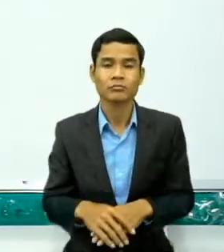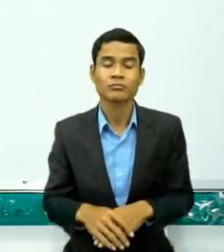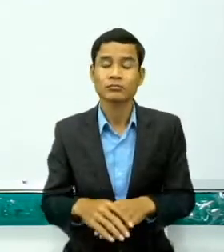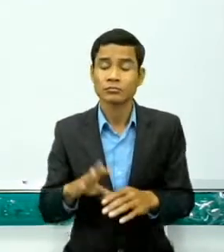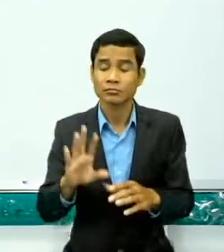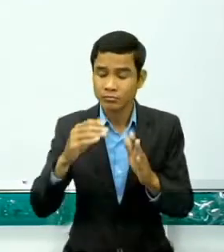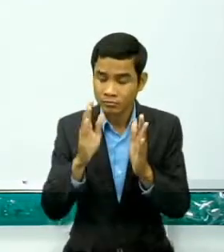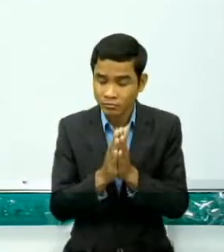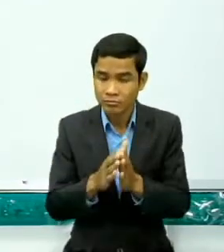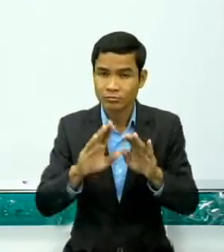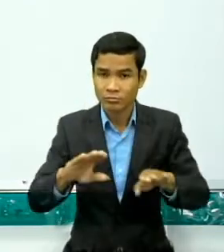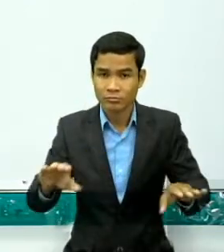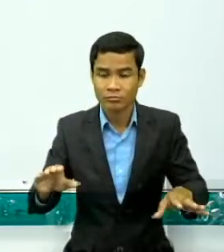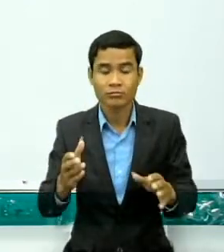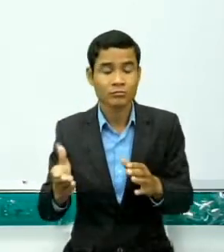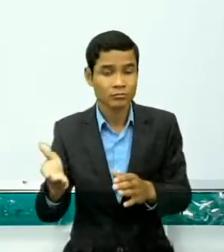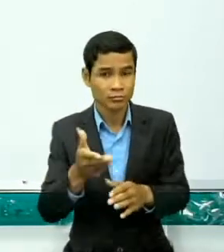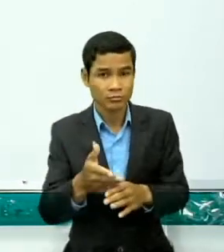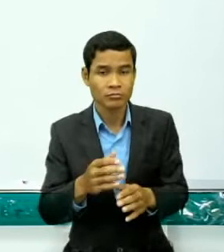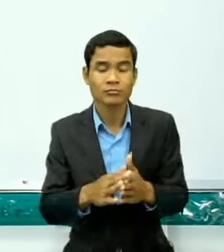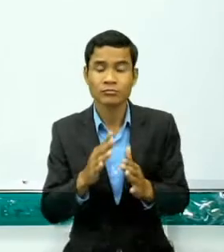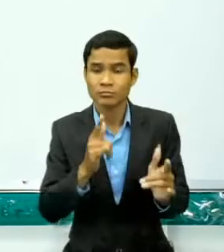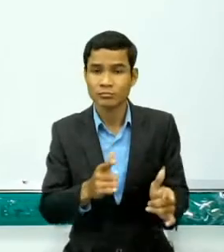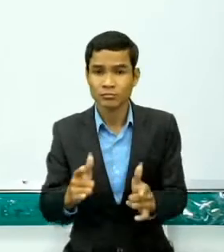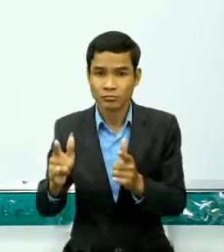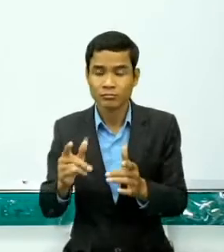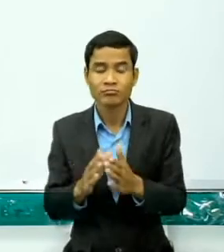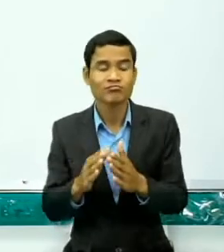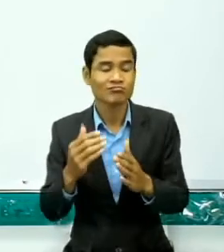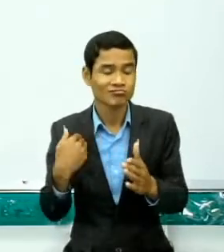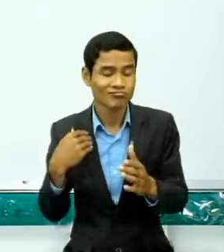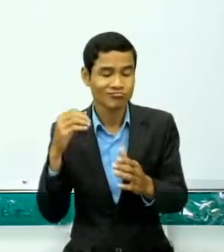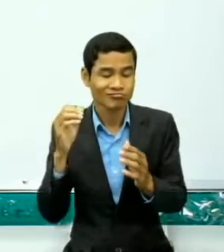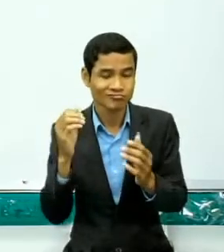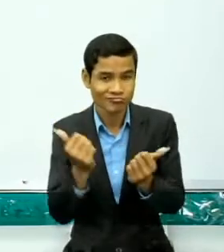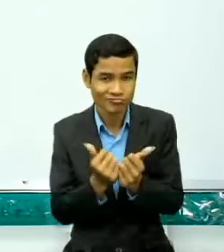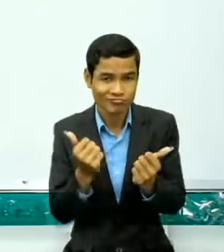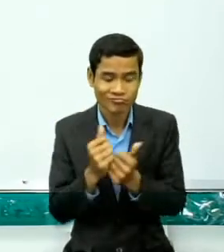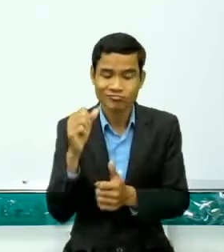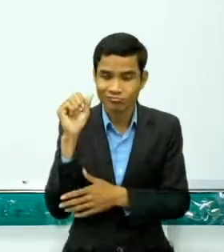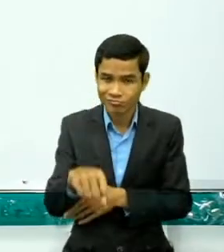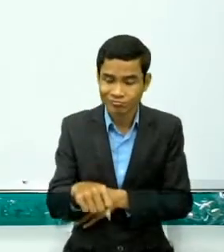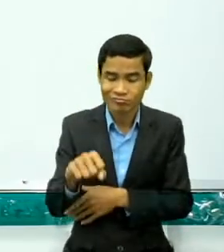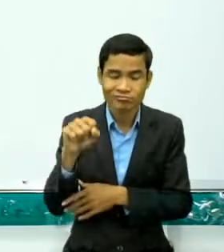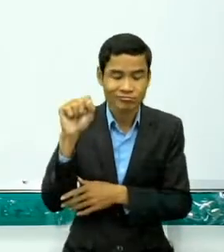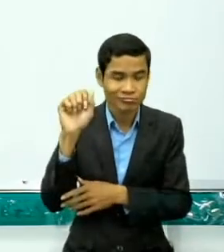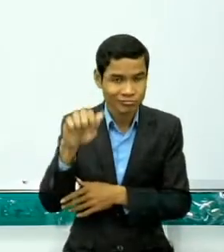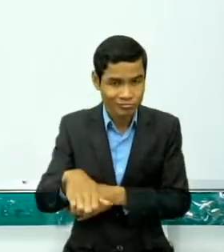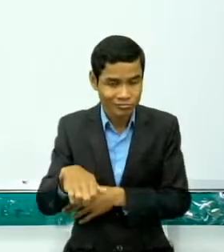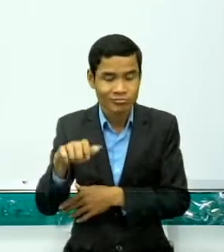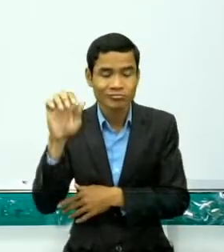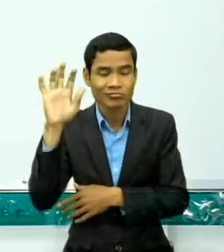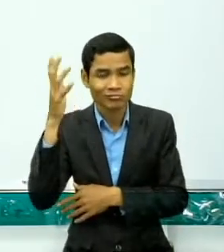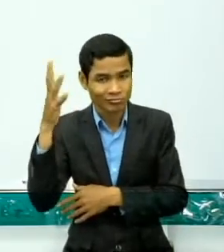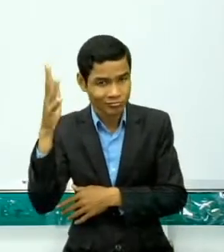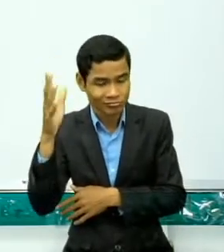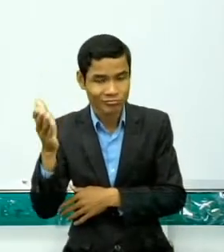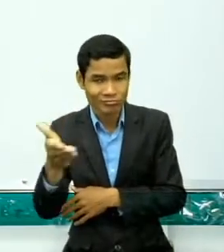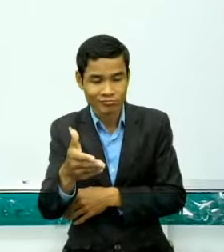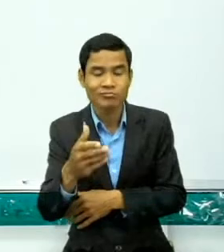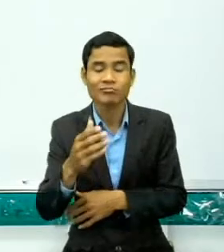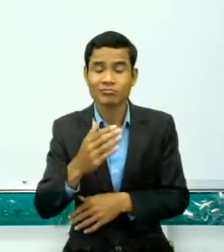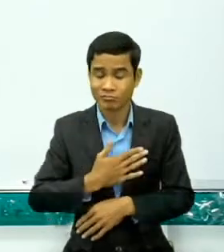ចាអរគុណកូនកូនឥឡូវកូនកូនត្រៀមខ្លួនលេងល្បែងបាត់ចាឬទេដែលខ្លួនឯងអ្នកគ្រូជាអ្នកបន្លឺសូរចាកូនជាអ្ន